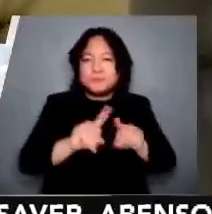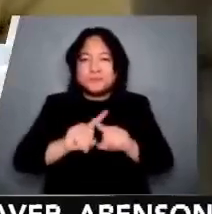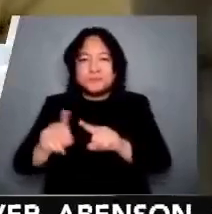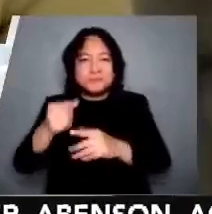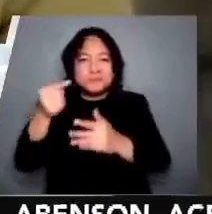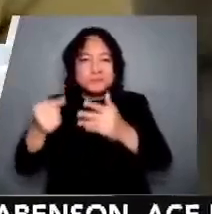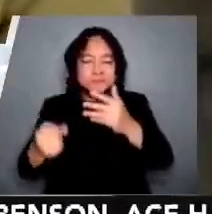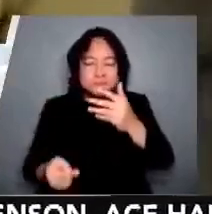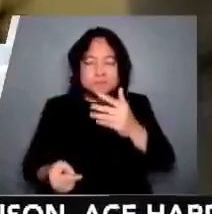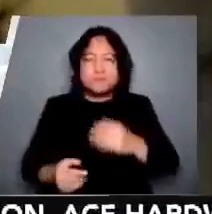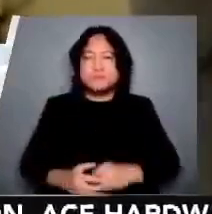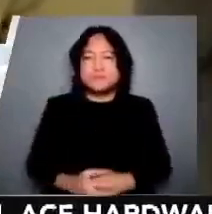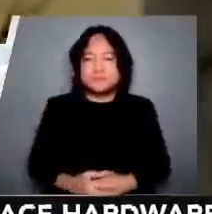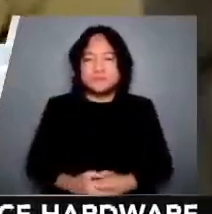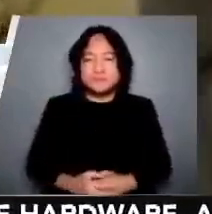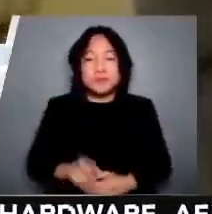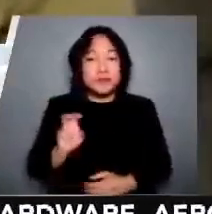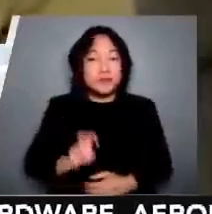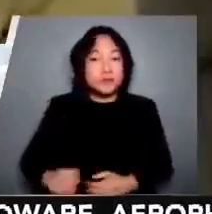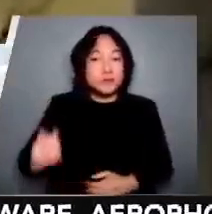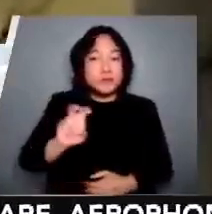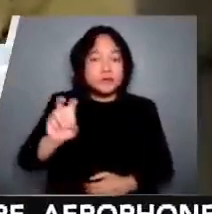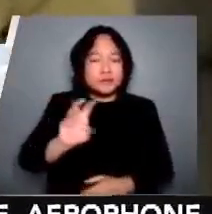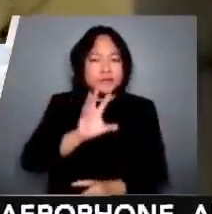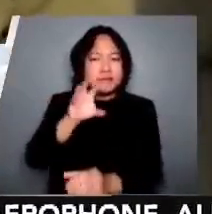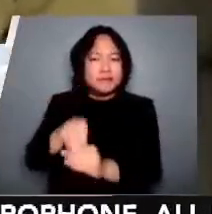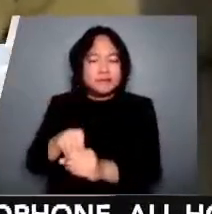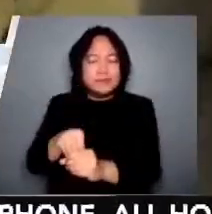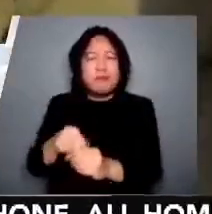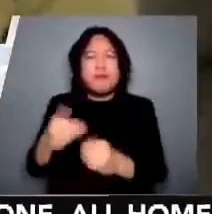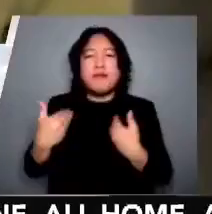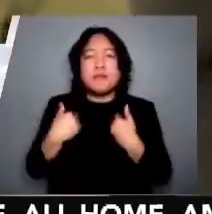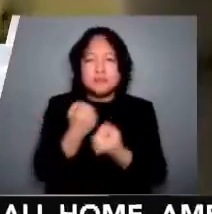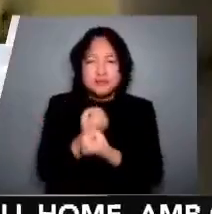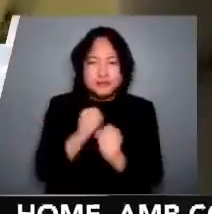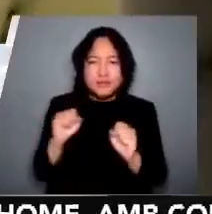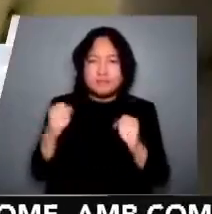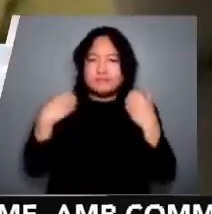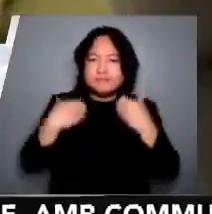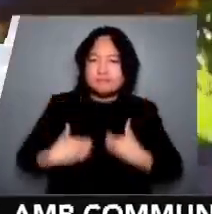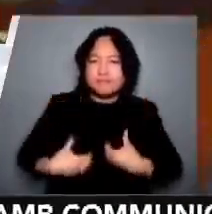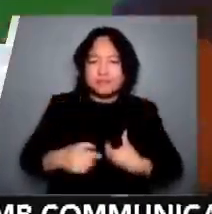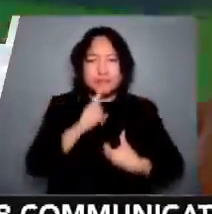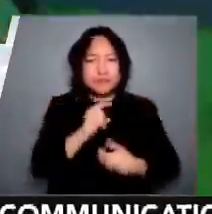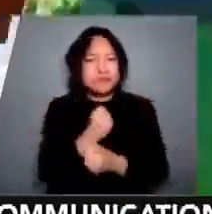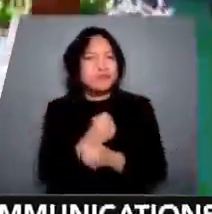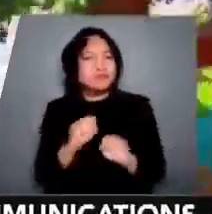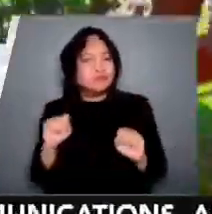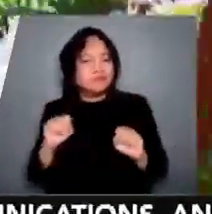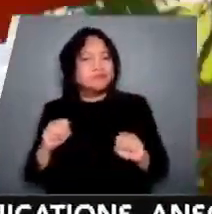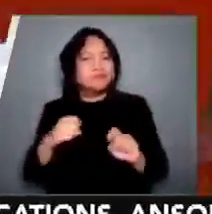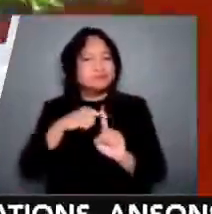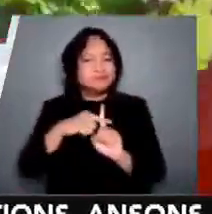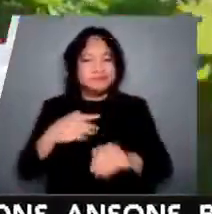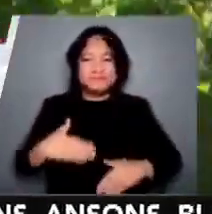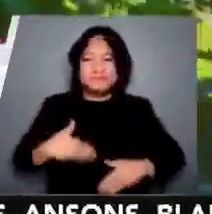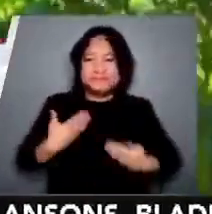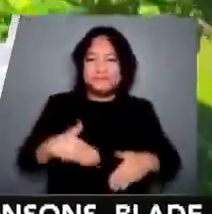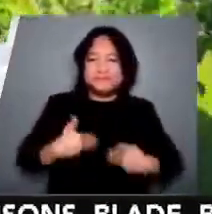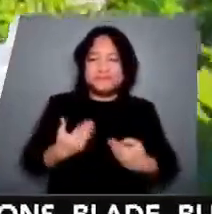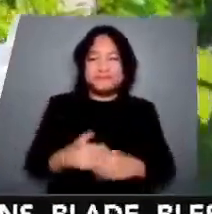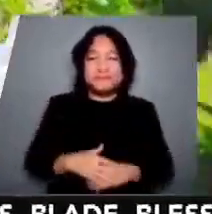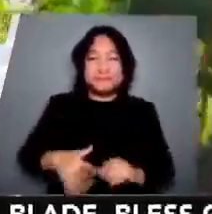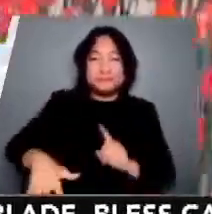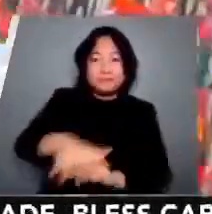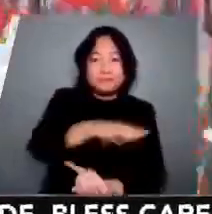na kasama sa travel for added safety. Mas nakakatuwa siya kasi mas feel mong safe ka talaga. May environment-friendly attraction